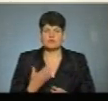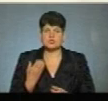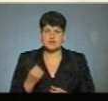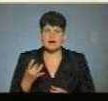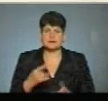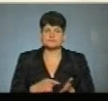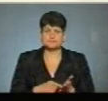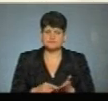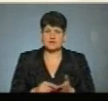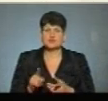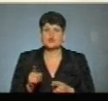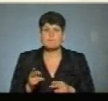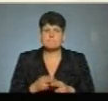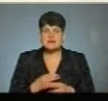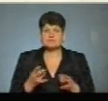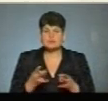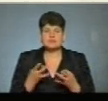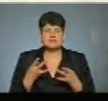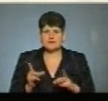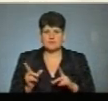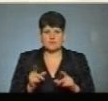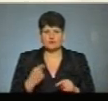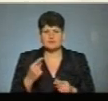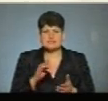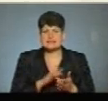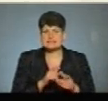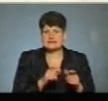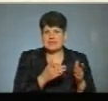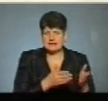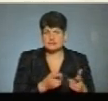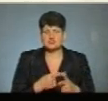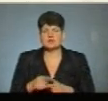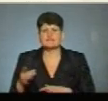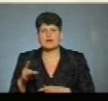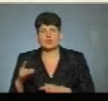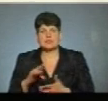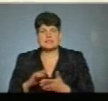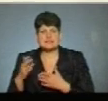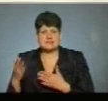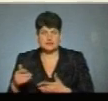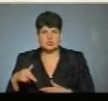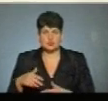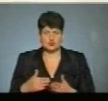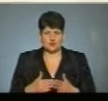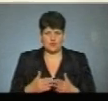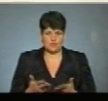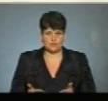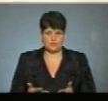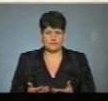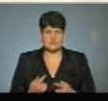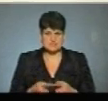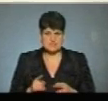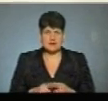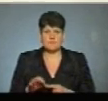немає. Але хотів би ще раз наголосити, що без потреби не потрібно їхати чи до обласного центру, чи до районного центру, чи виходити з